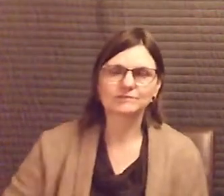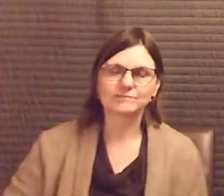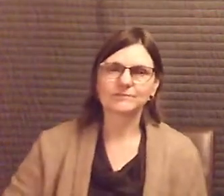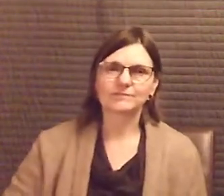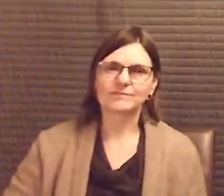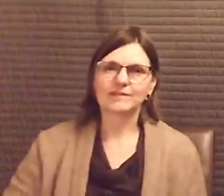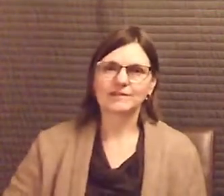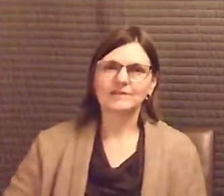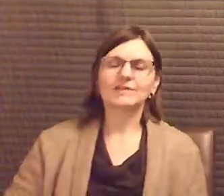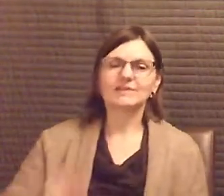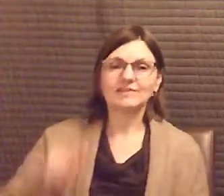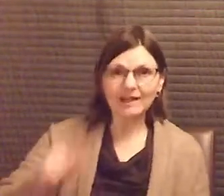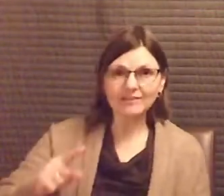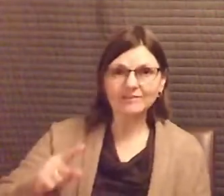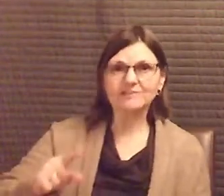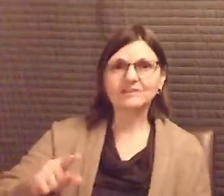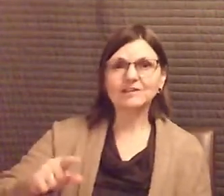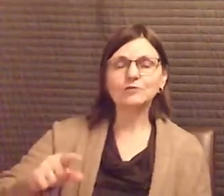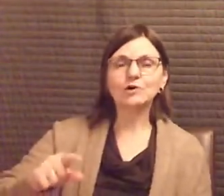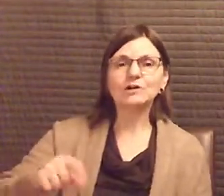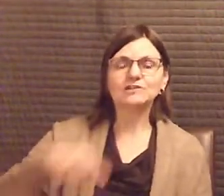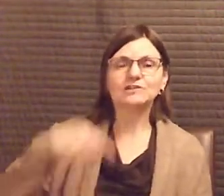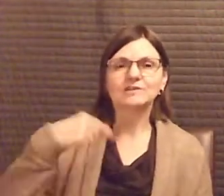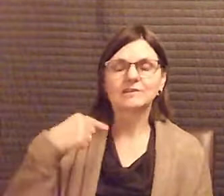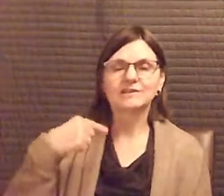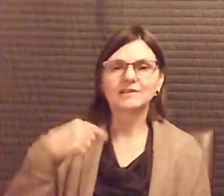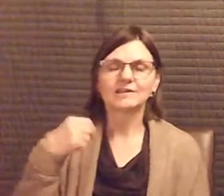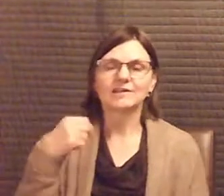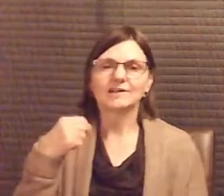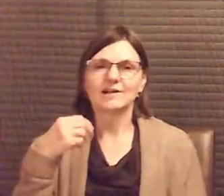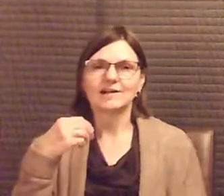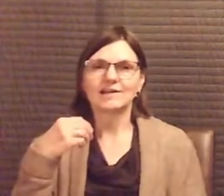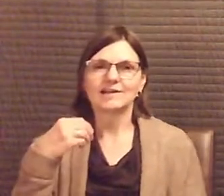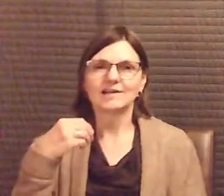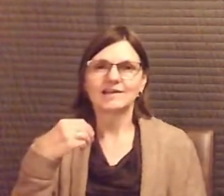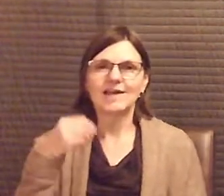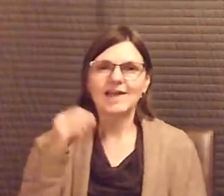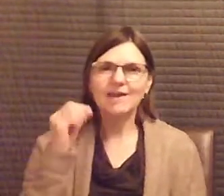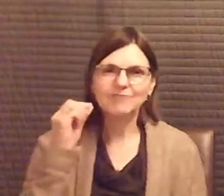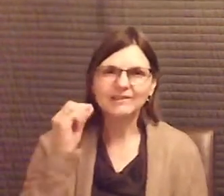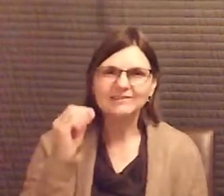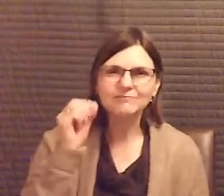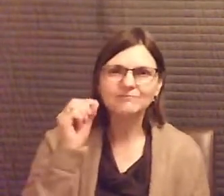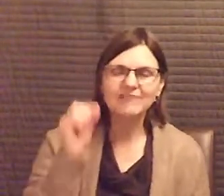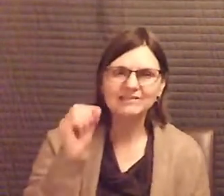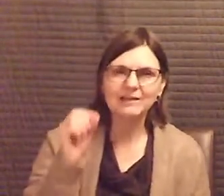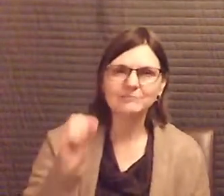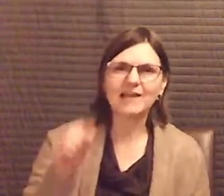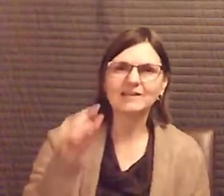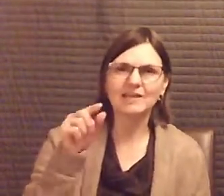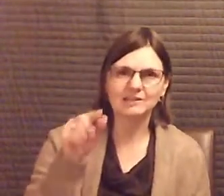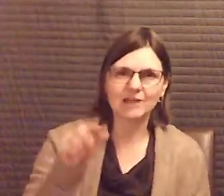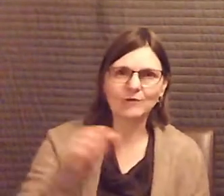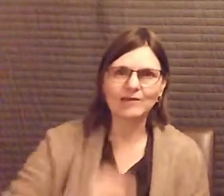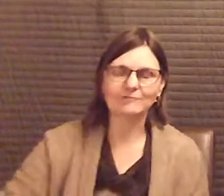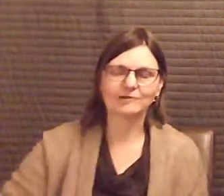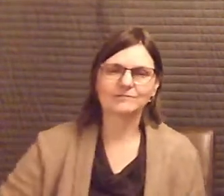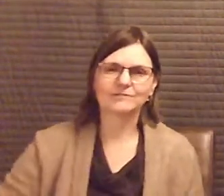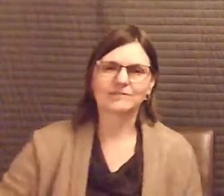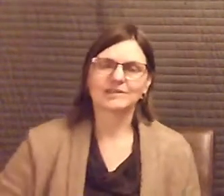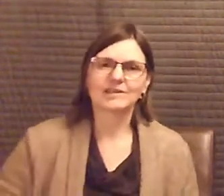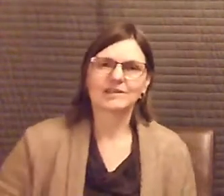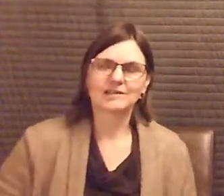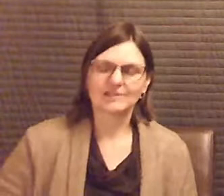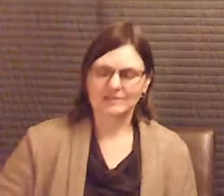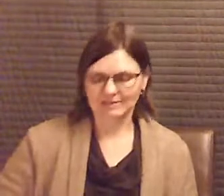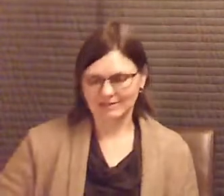en de hoor maar dan zal het woord effectue olie in je lijn effectief werkzaam zijn in jou leeft dan